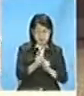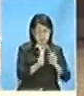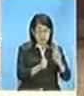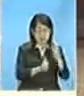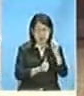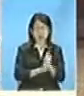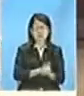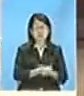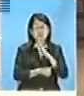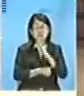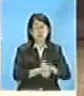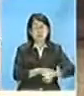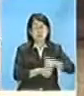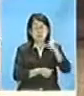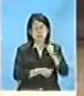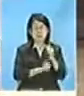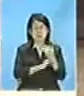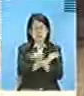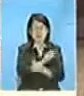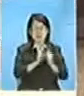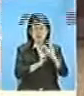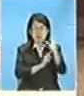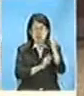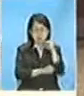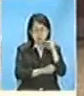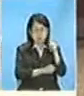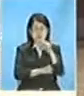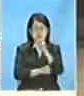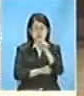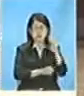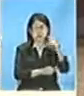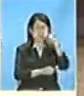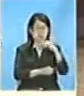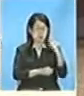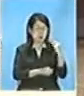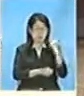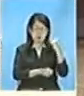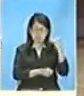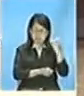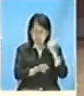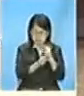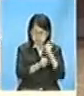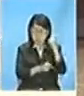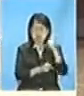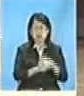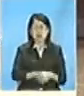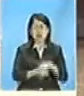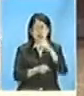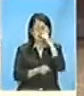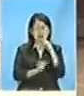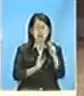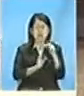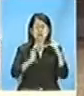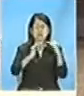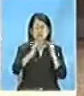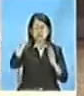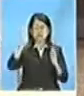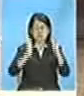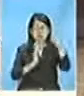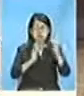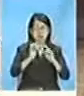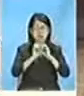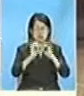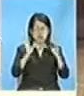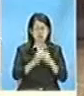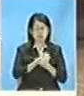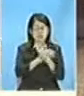จะเห็นว่าสมาชิกวุฒิสภาไทยมีสปิริตมีความเป็นประชาธิปไตยที่โดดเด่นและอวดสายตาชาว